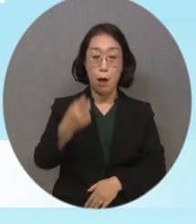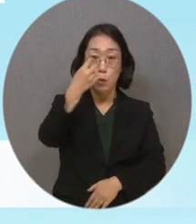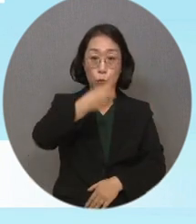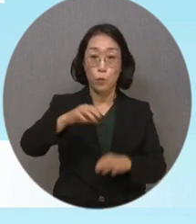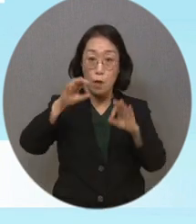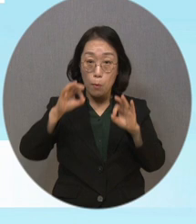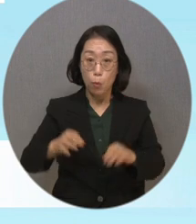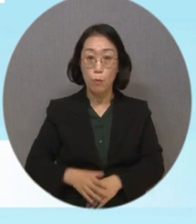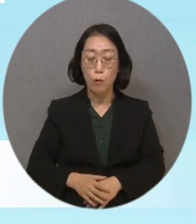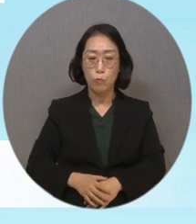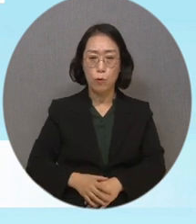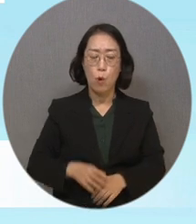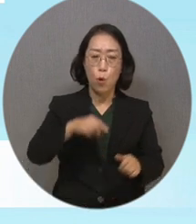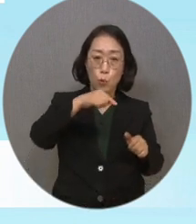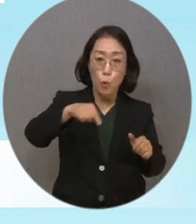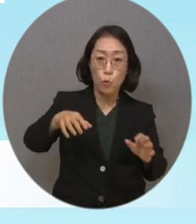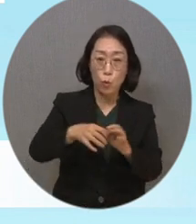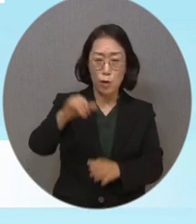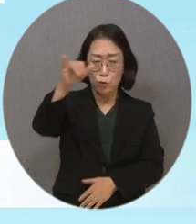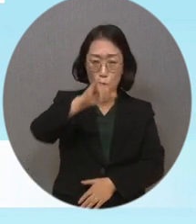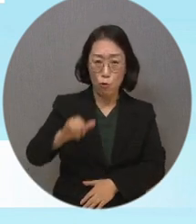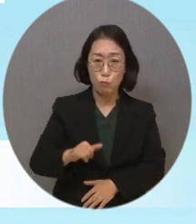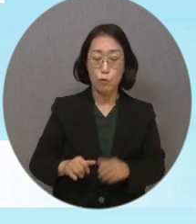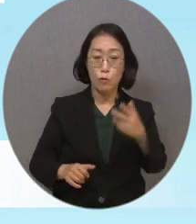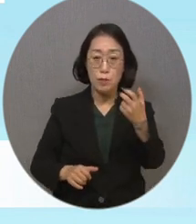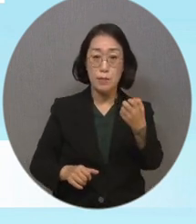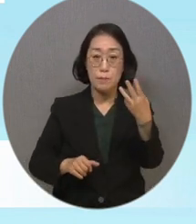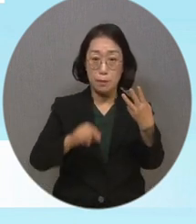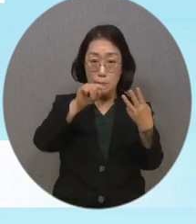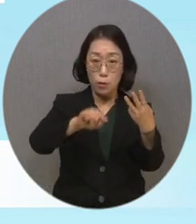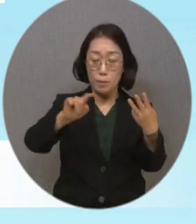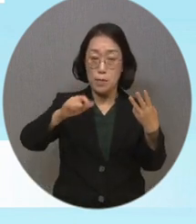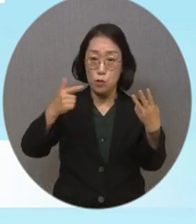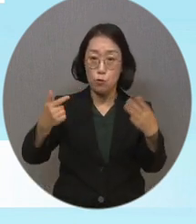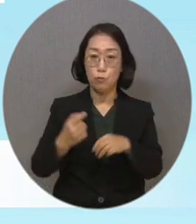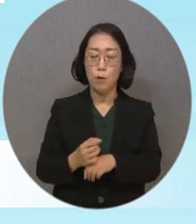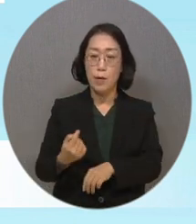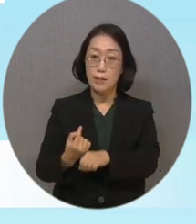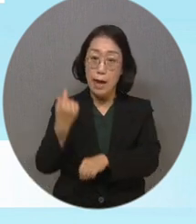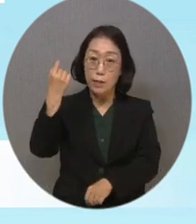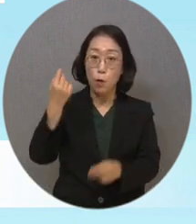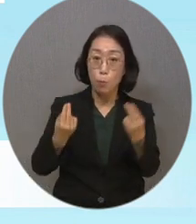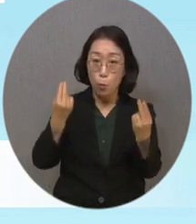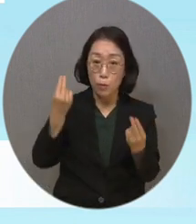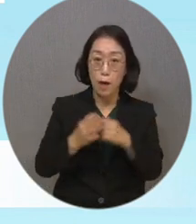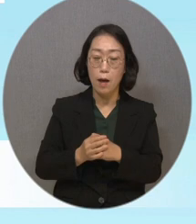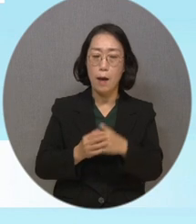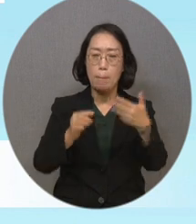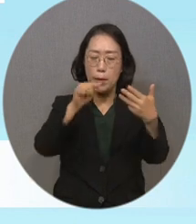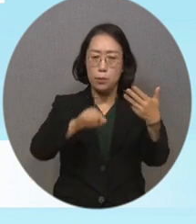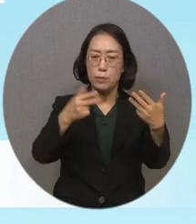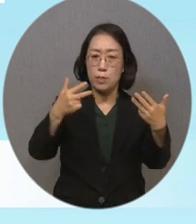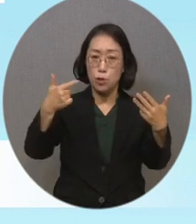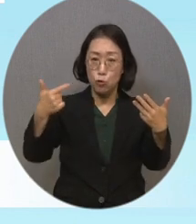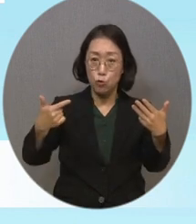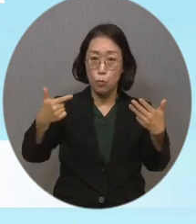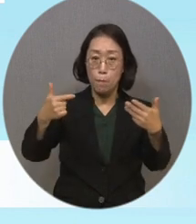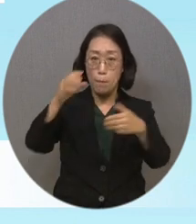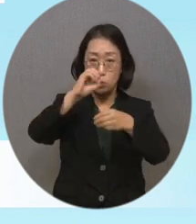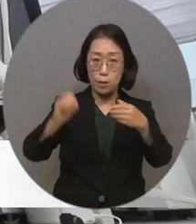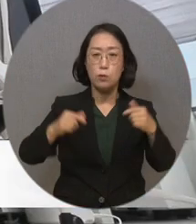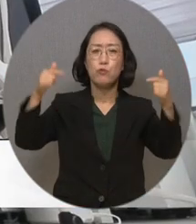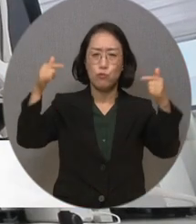교육분야 전국 평균 점수는 73.1 6점으로 지난 조사 8.18 대비 8.76%